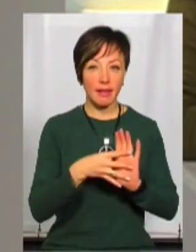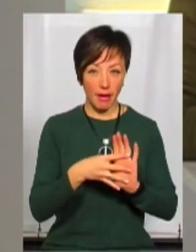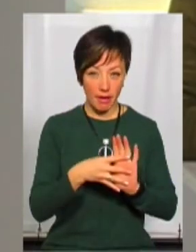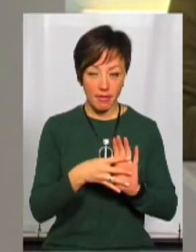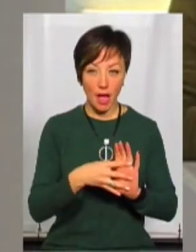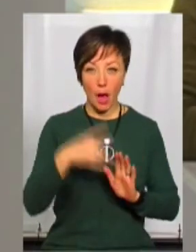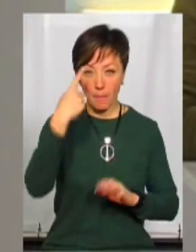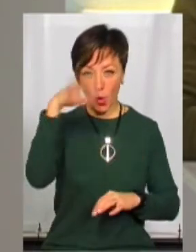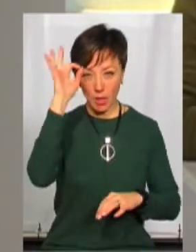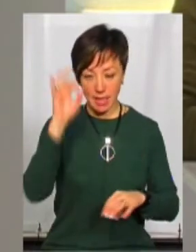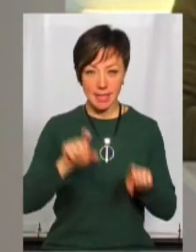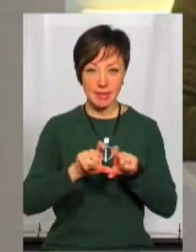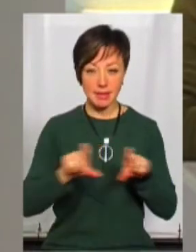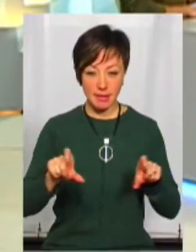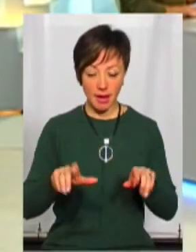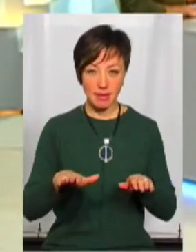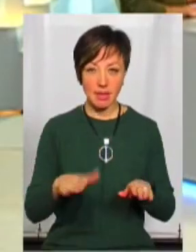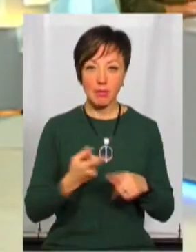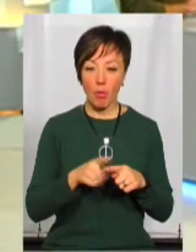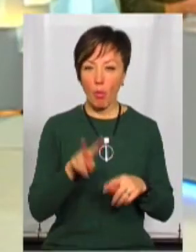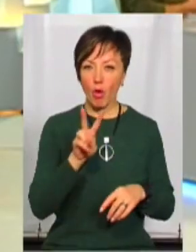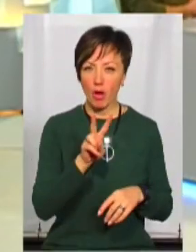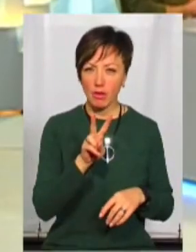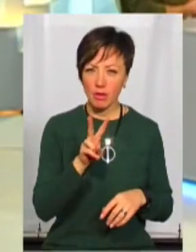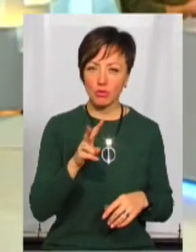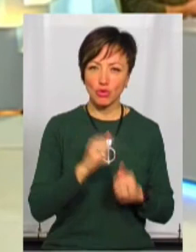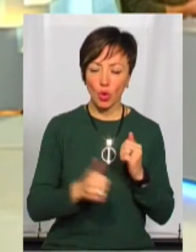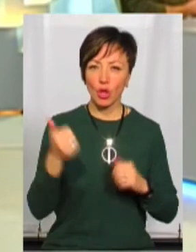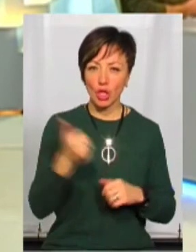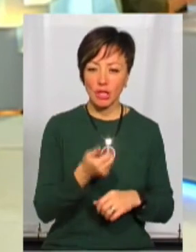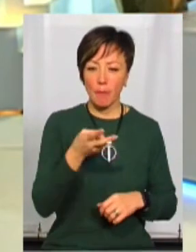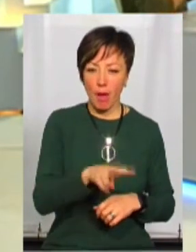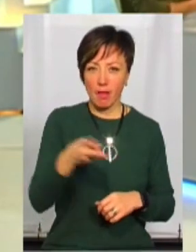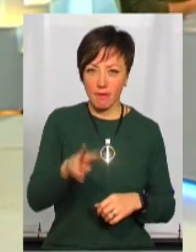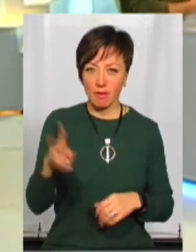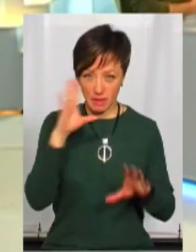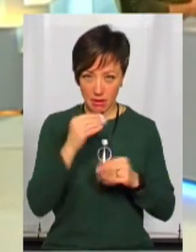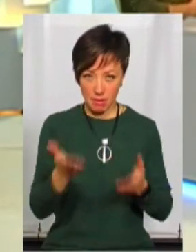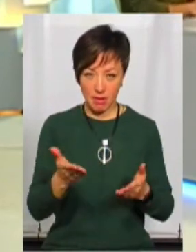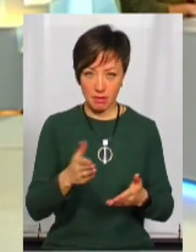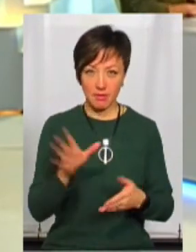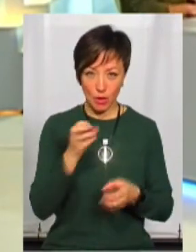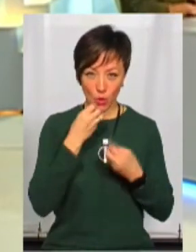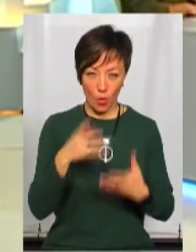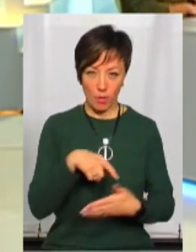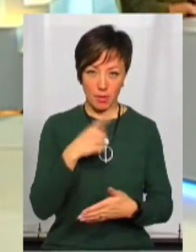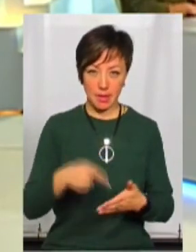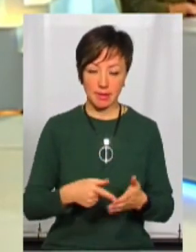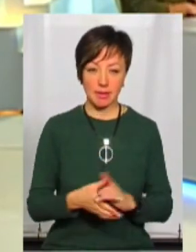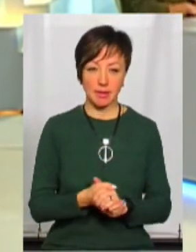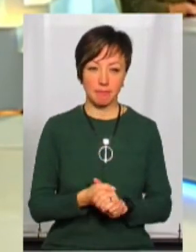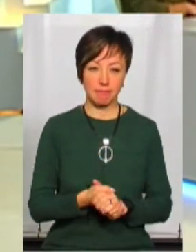29 поліцейських станцій. Так. Це десь по 2 станції щотижня. Встигаєте? Все добре? Вони